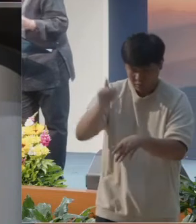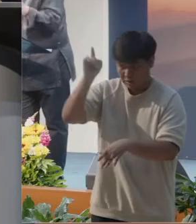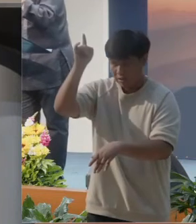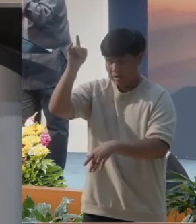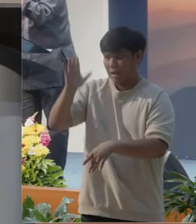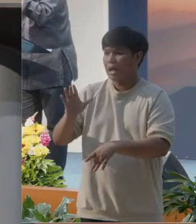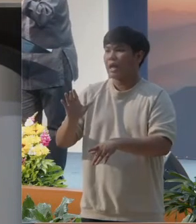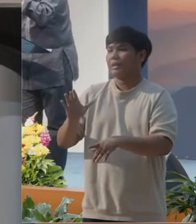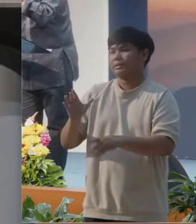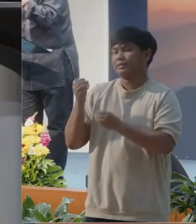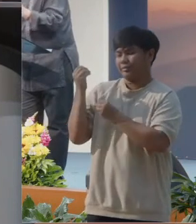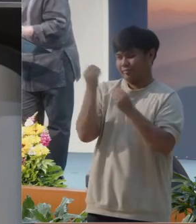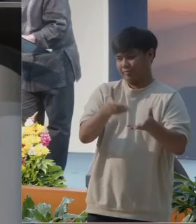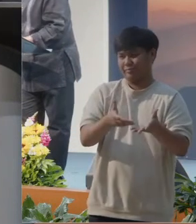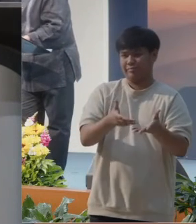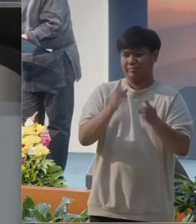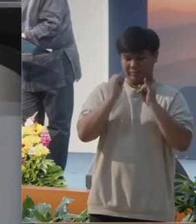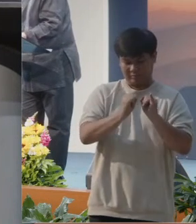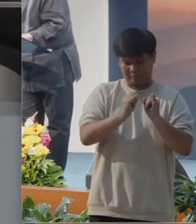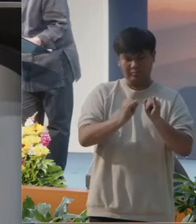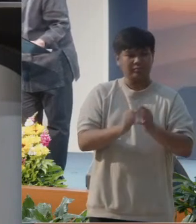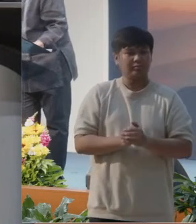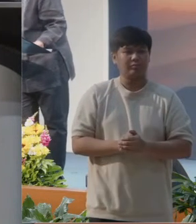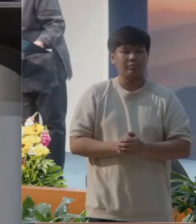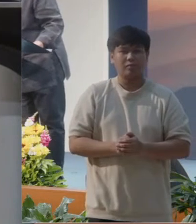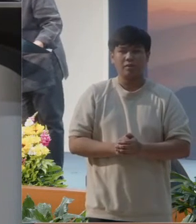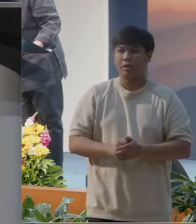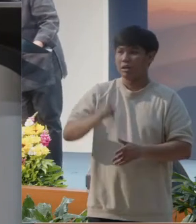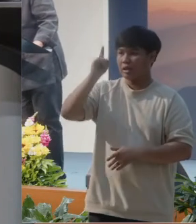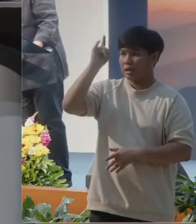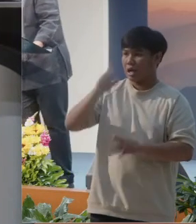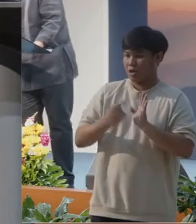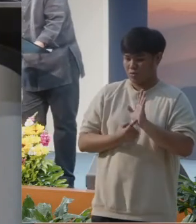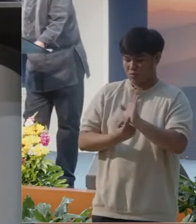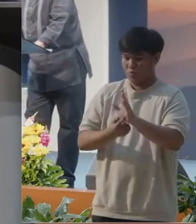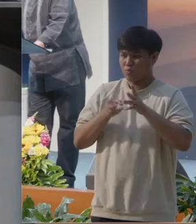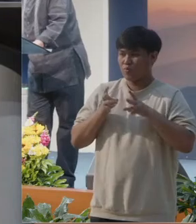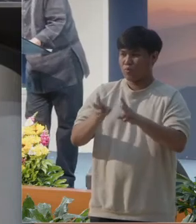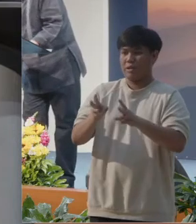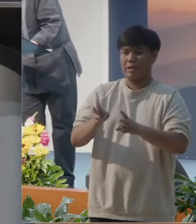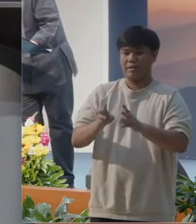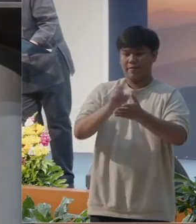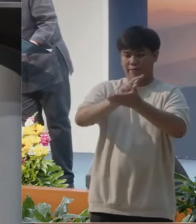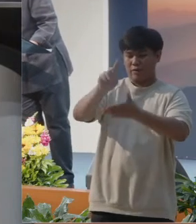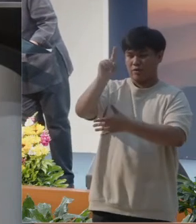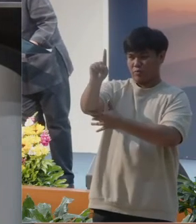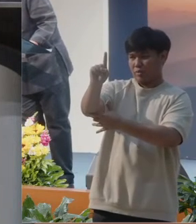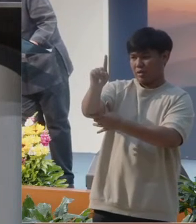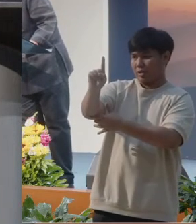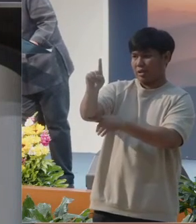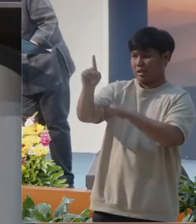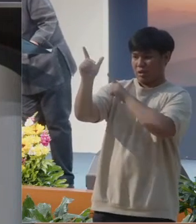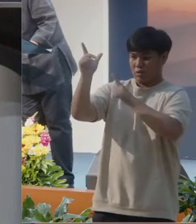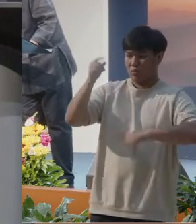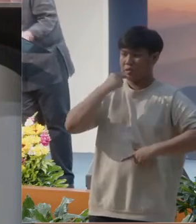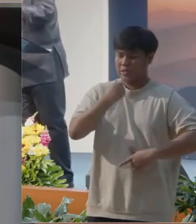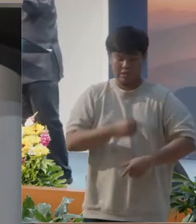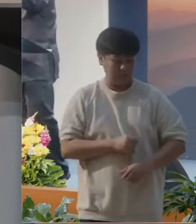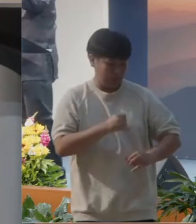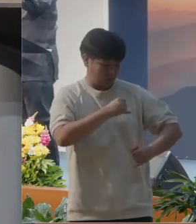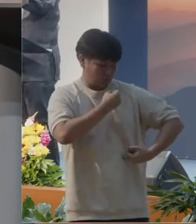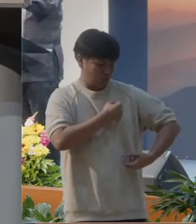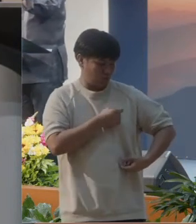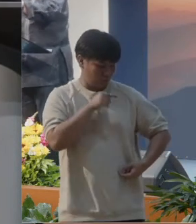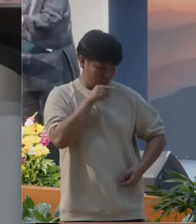Kanya. Makikita po natin, God provided the direction. Saan po? Sabi po sa verse 1, and the Lord said to Joshua, ito